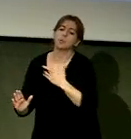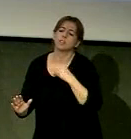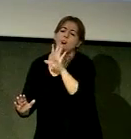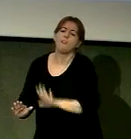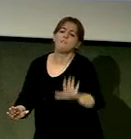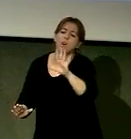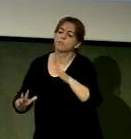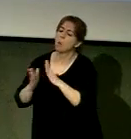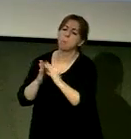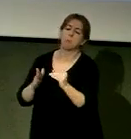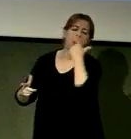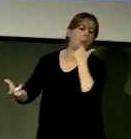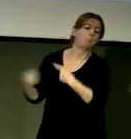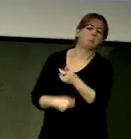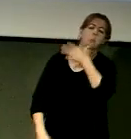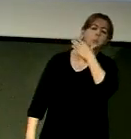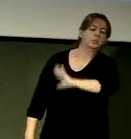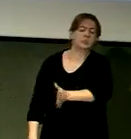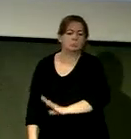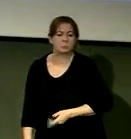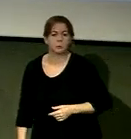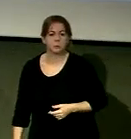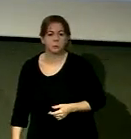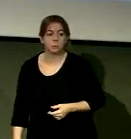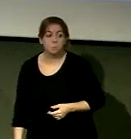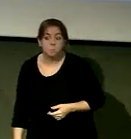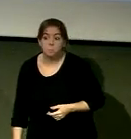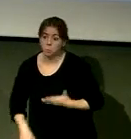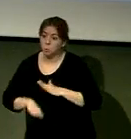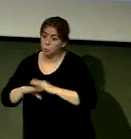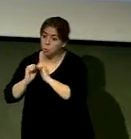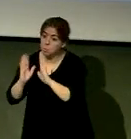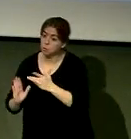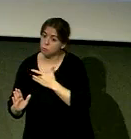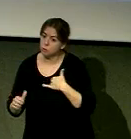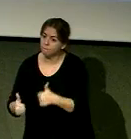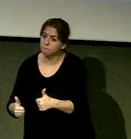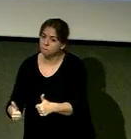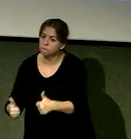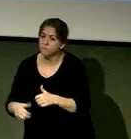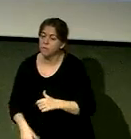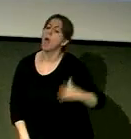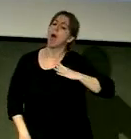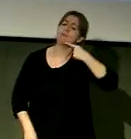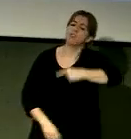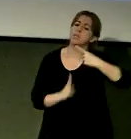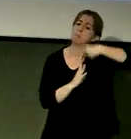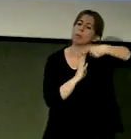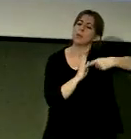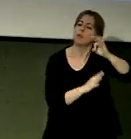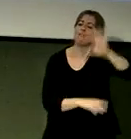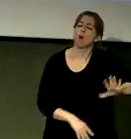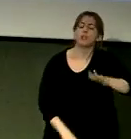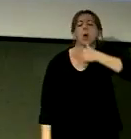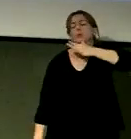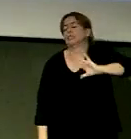France. Et puis tout a changé, les maisons de santé, ça marche. On disait aussi les McDonald's, ça ne marchera jamais en France.